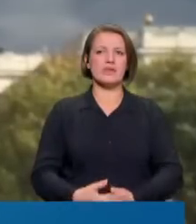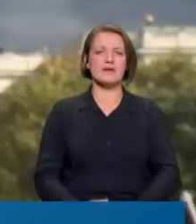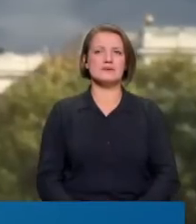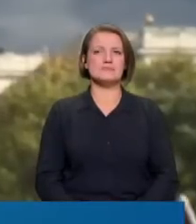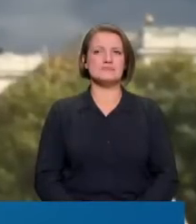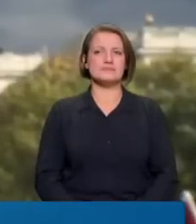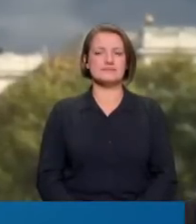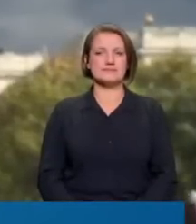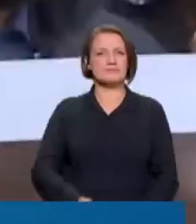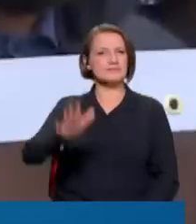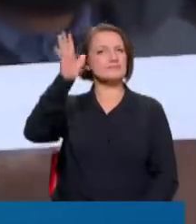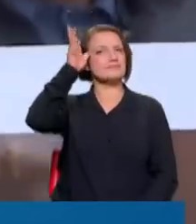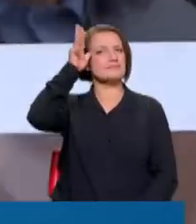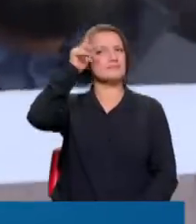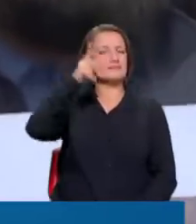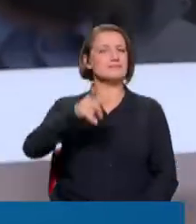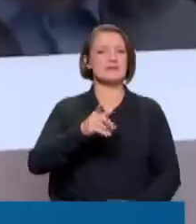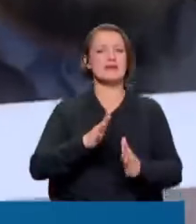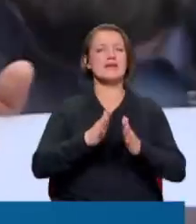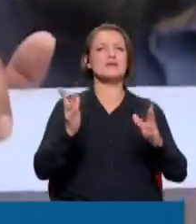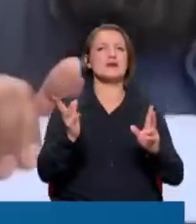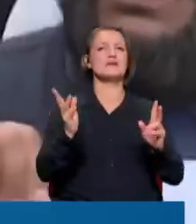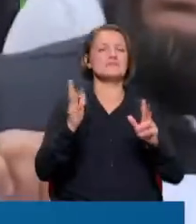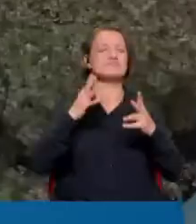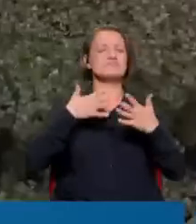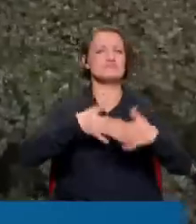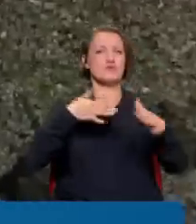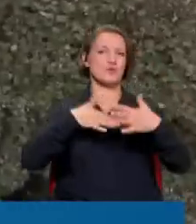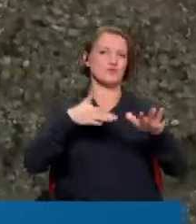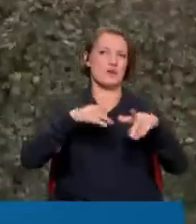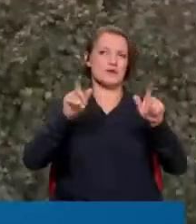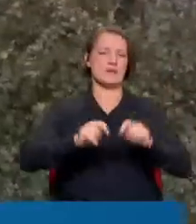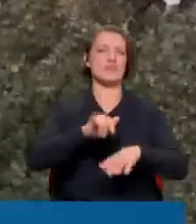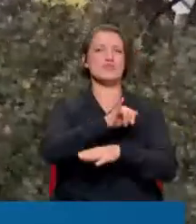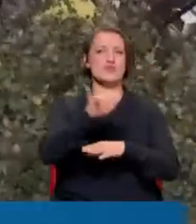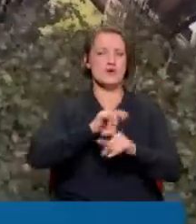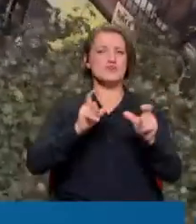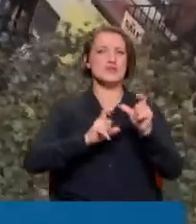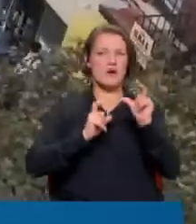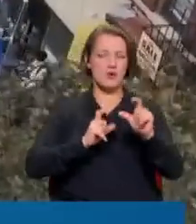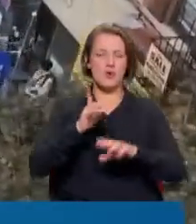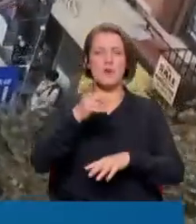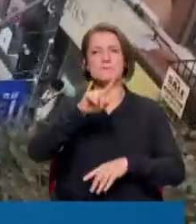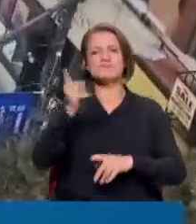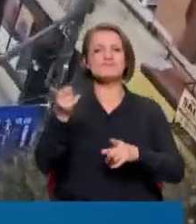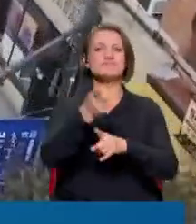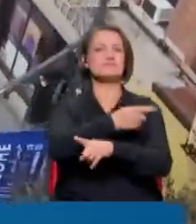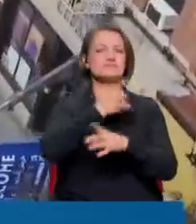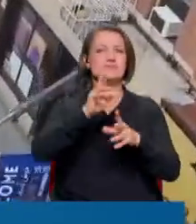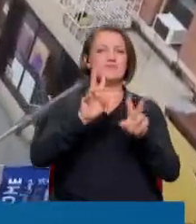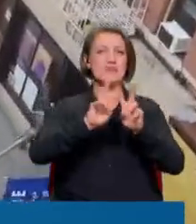düzenlendi Amerika Birleşik Devletleri de geniş katılımlı protestolara sahne oldu New York Chicago ve daha birçok Kent